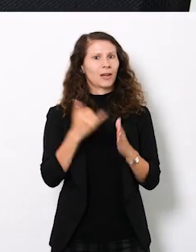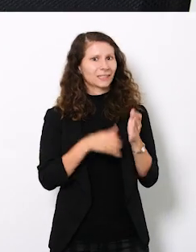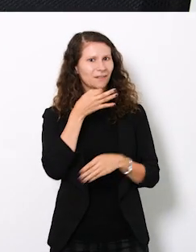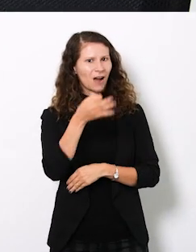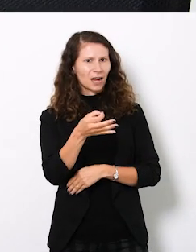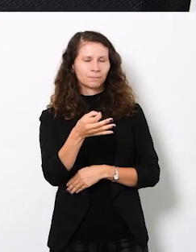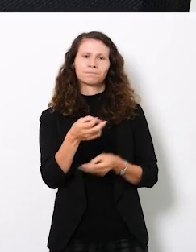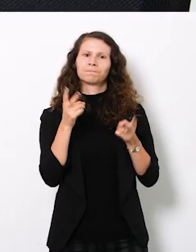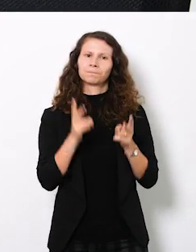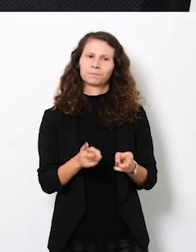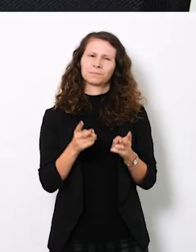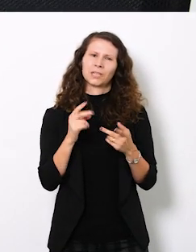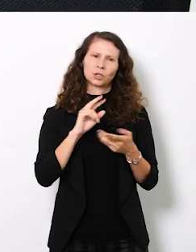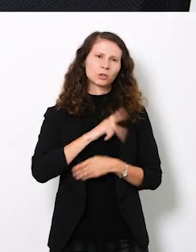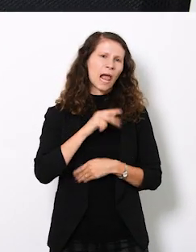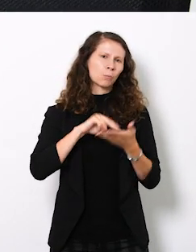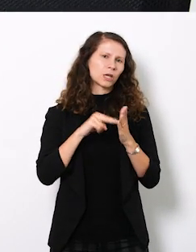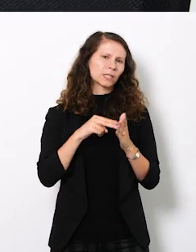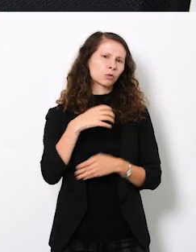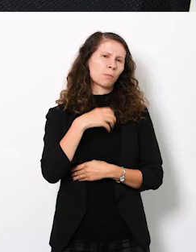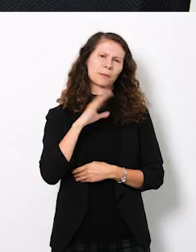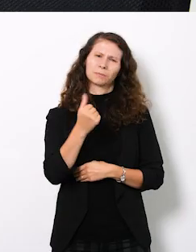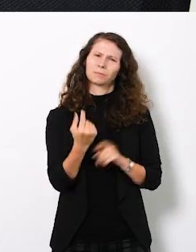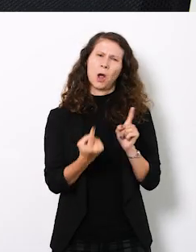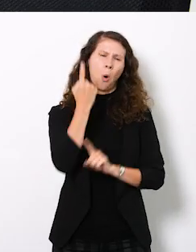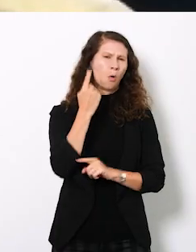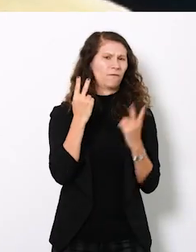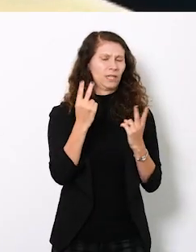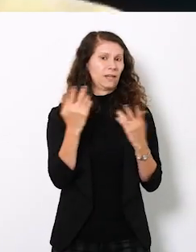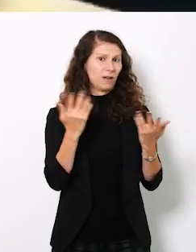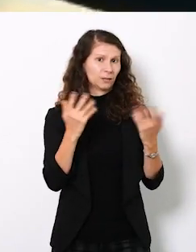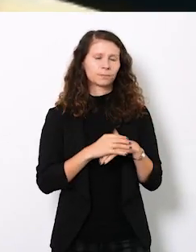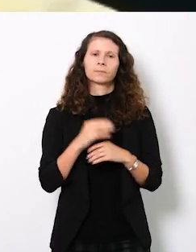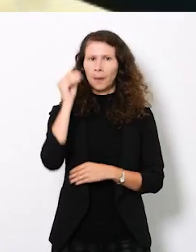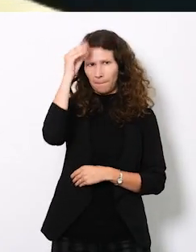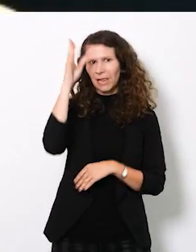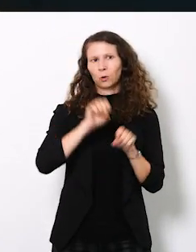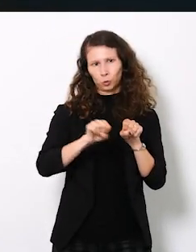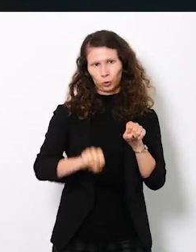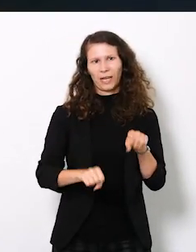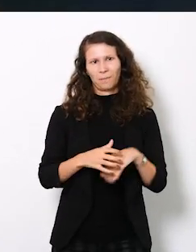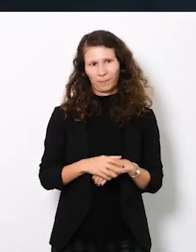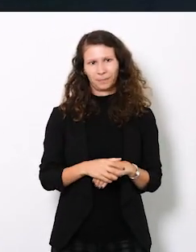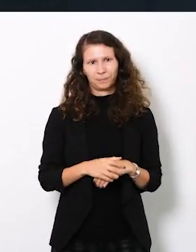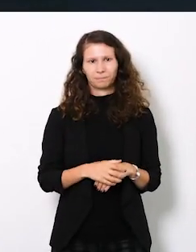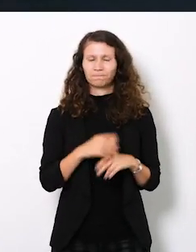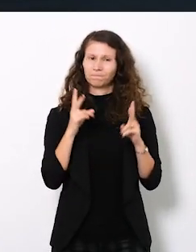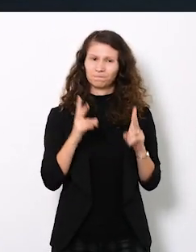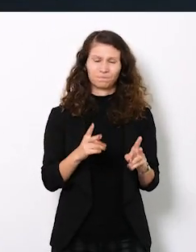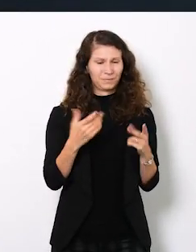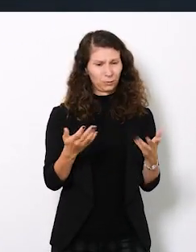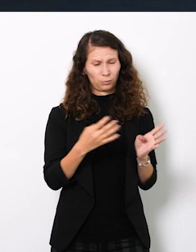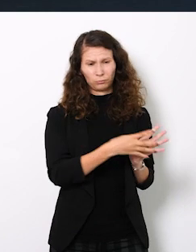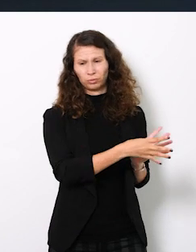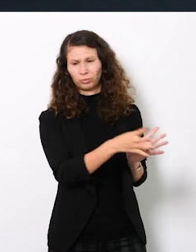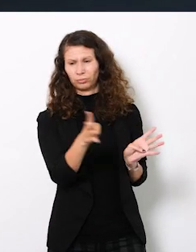letzte Frage, das drängendste sozialpolitische Problem ist? Unser Bildungssystem, das in der